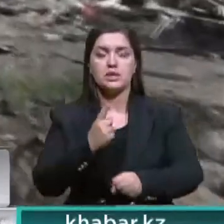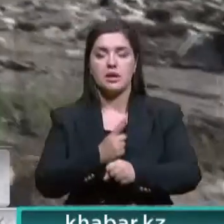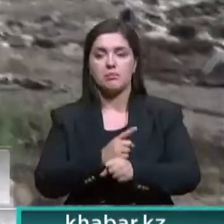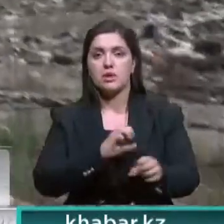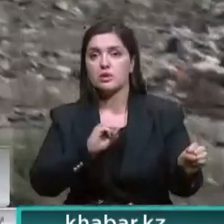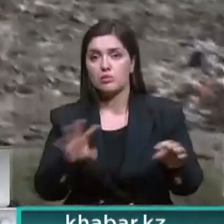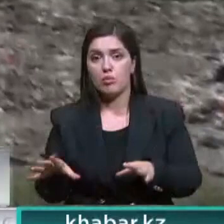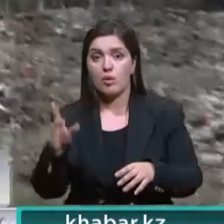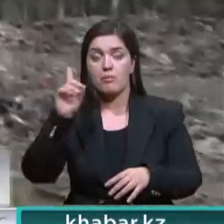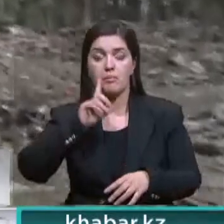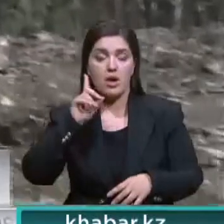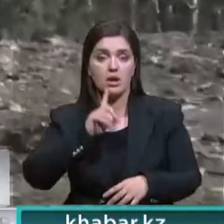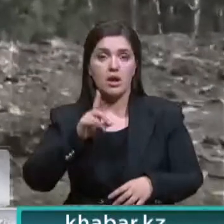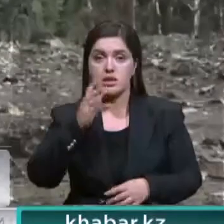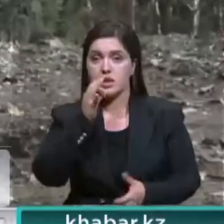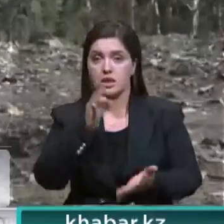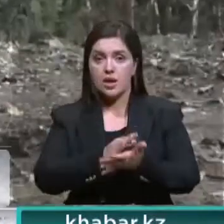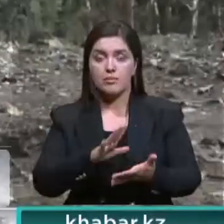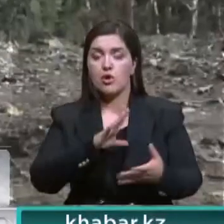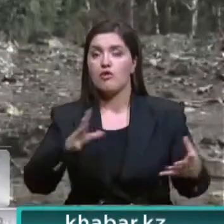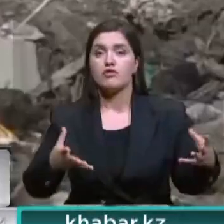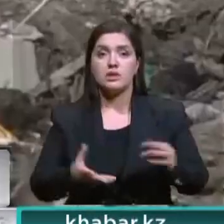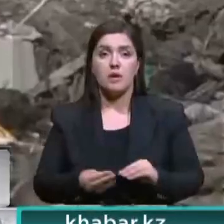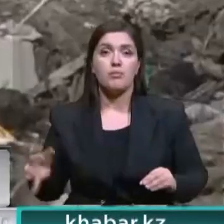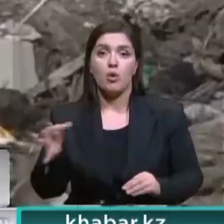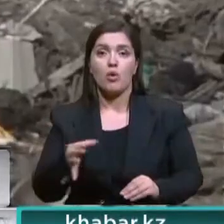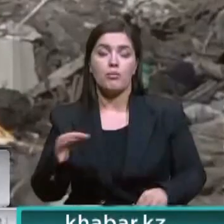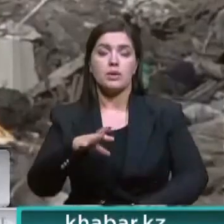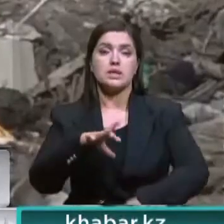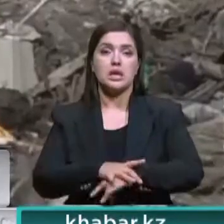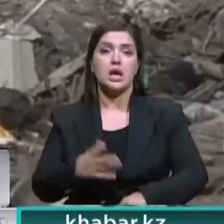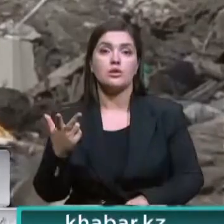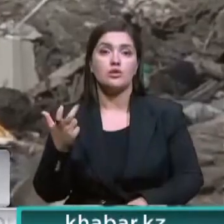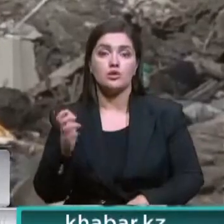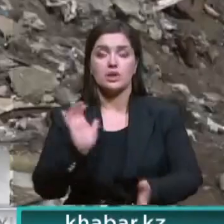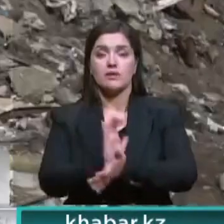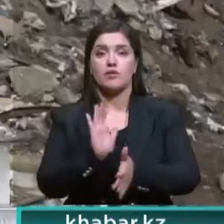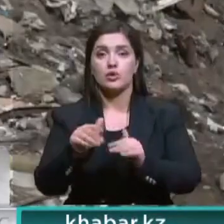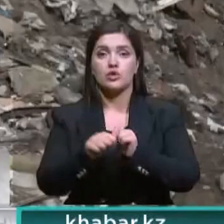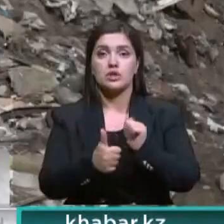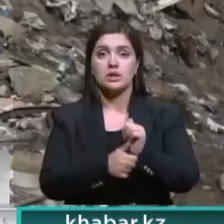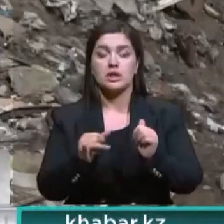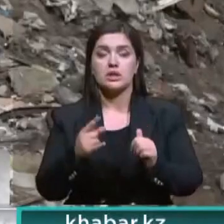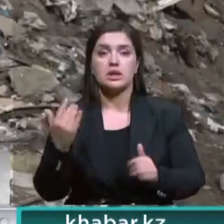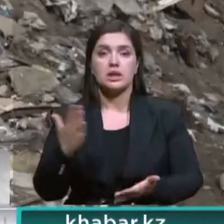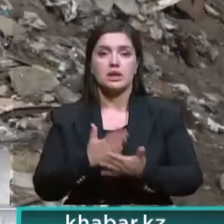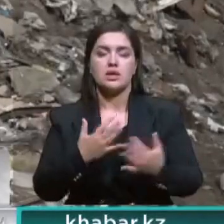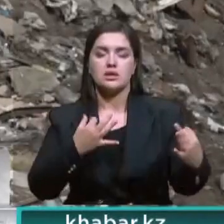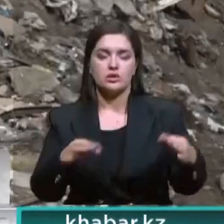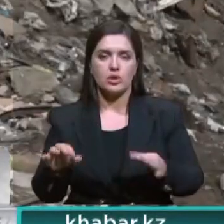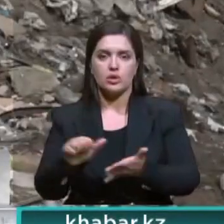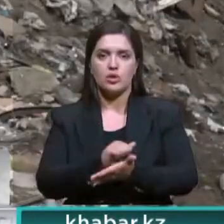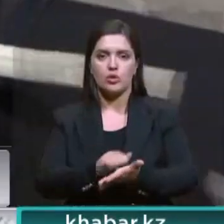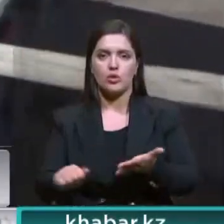чего сельчане пока не наблюдают. В целом по области зафиксировано больше 300 свалок, и только 16 из них имеют разрешительные